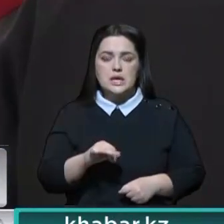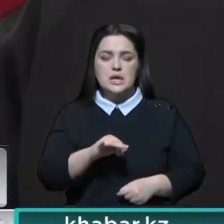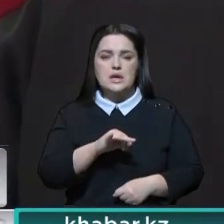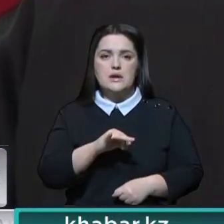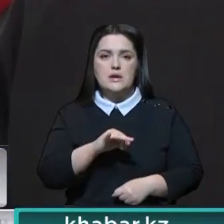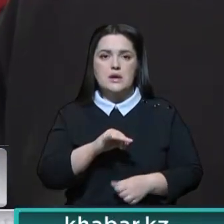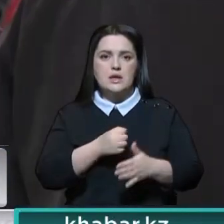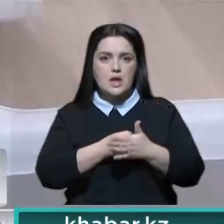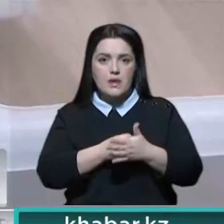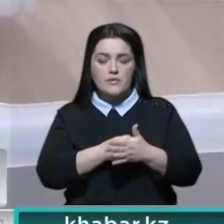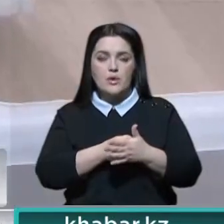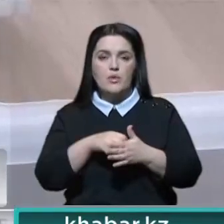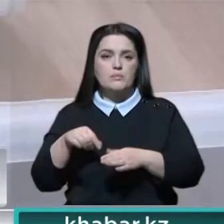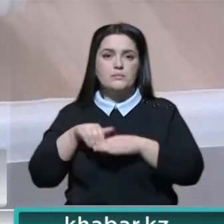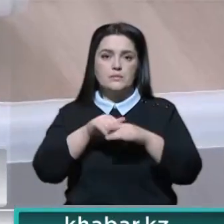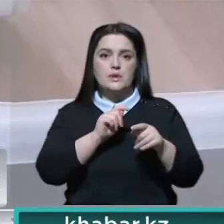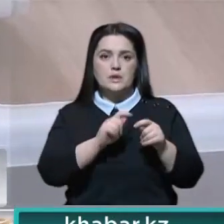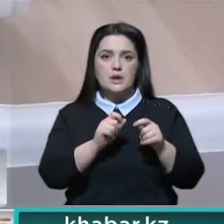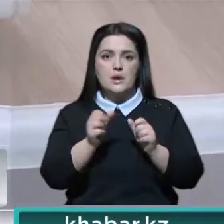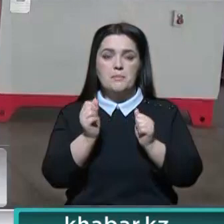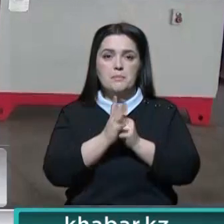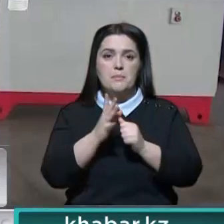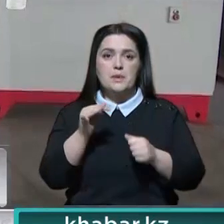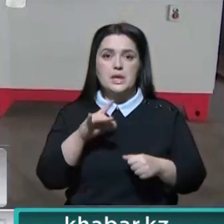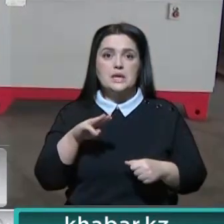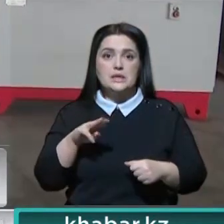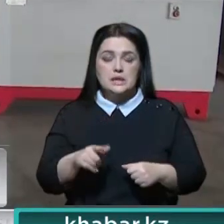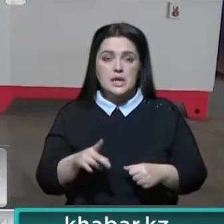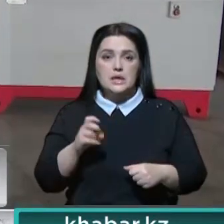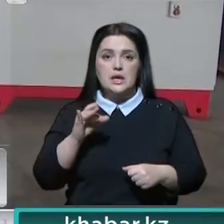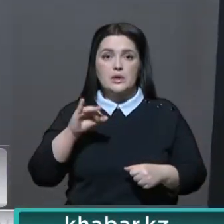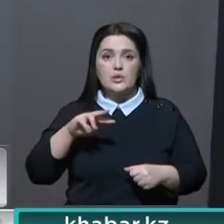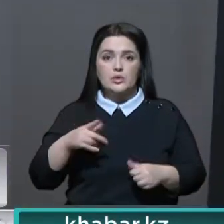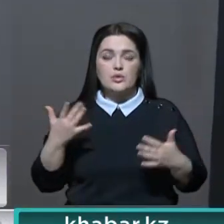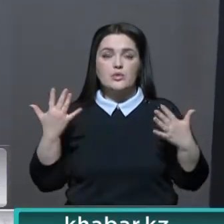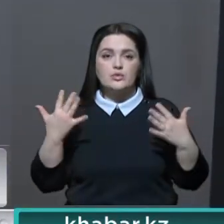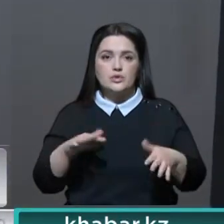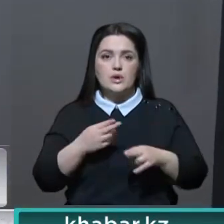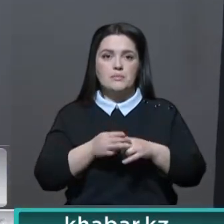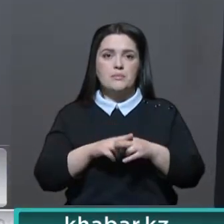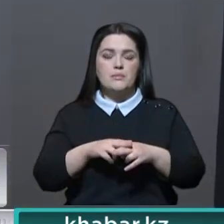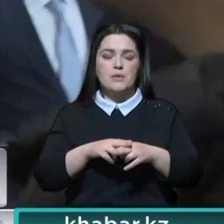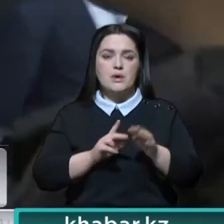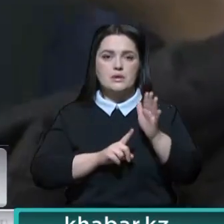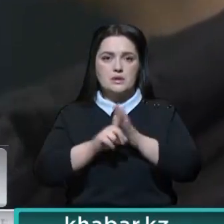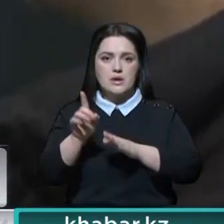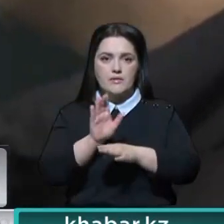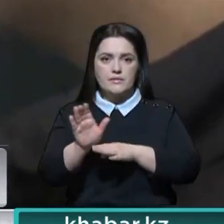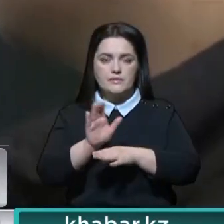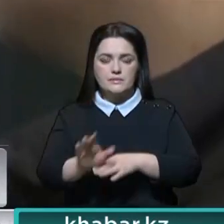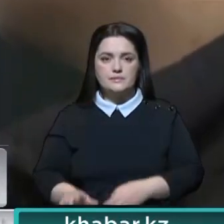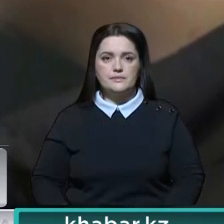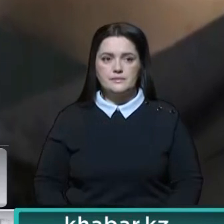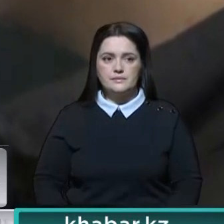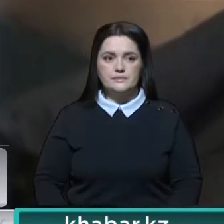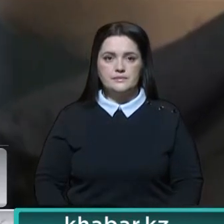Общие инвестиции в проект составляют около 15 миллиардов тенге. На июль текущего года уже намечен запуск литейного производства.